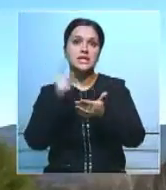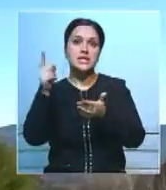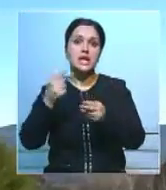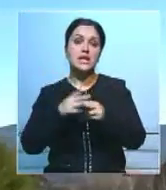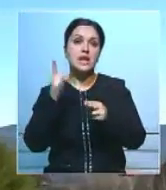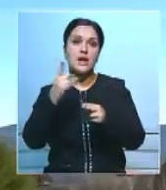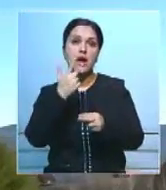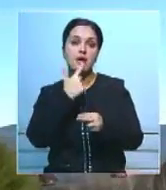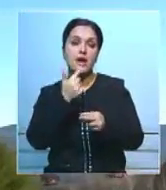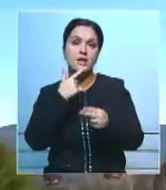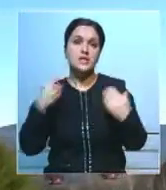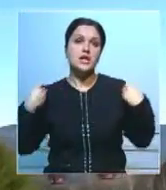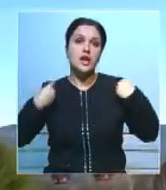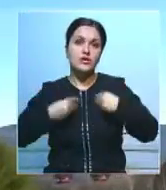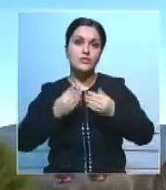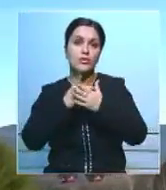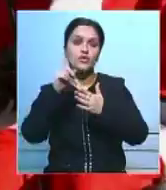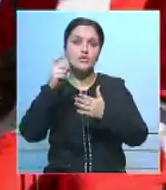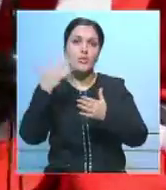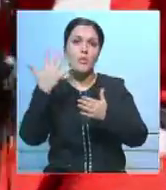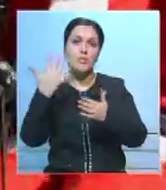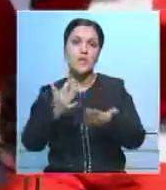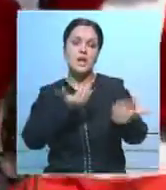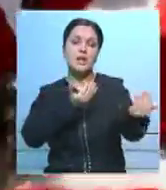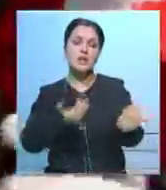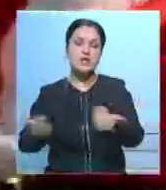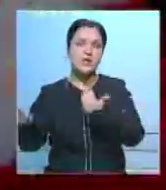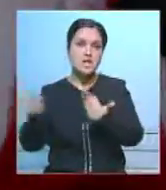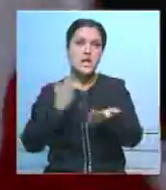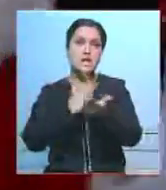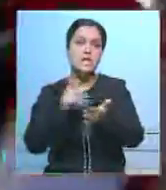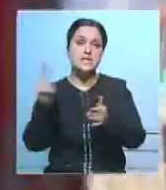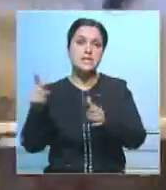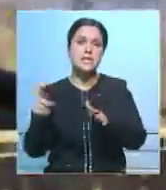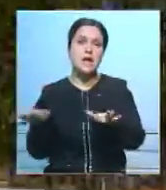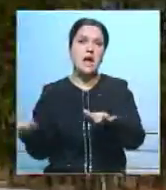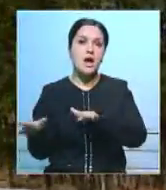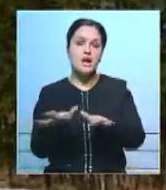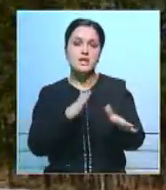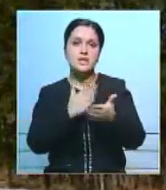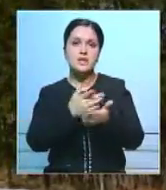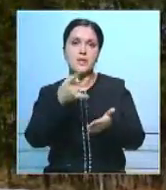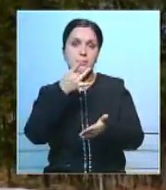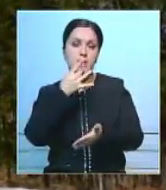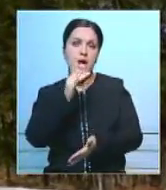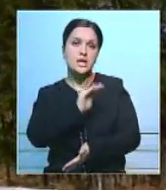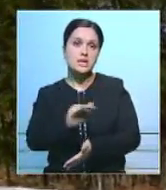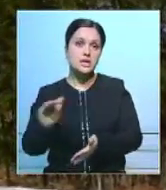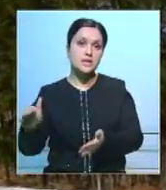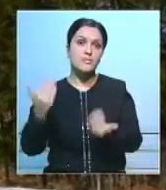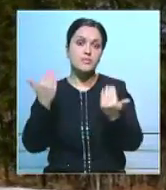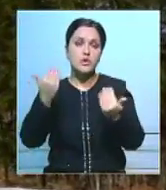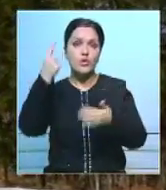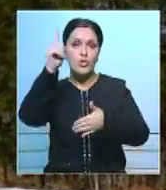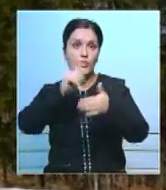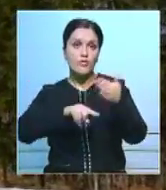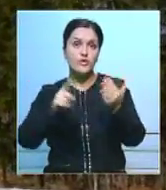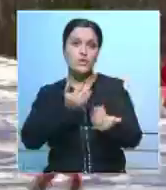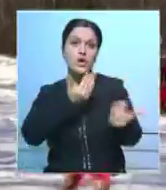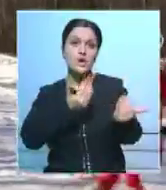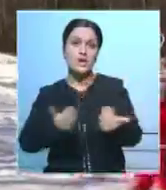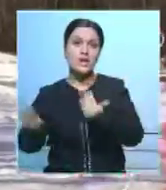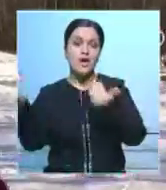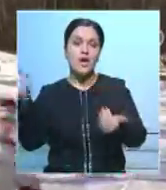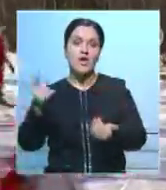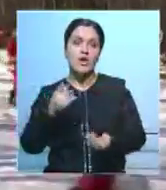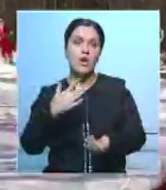в красные костюмы облачились более 150 лыжников и сноубордистов. Акция особенно понравилась детям, которые теперь уверены, что горные